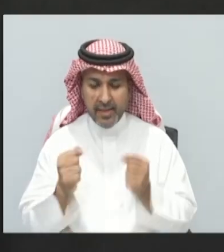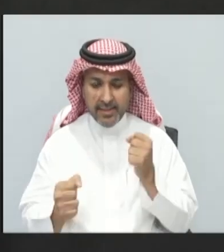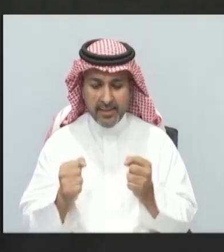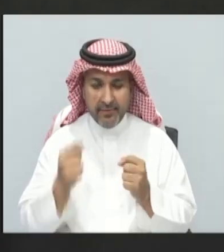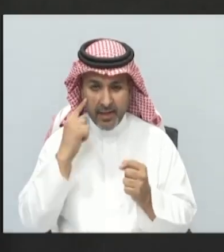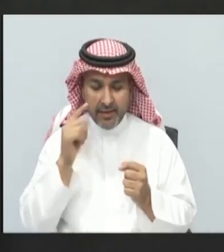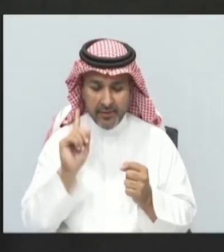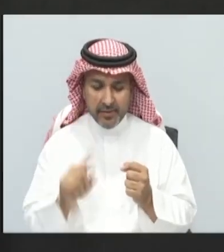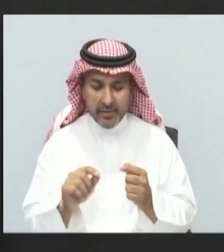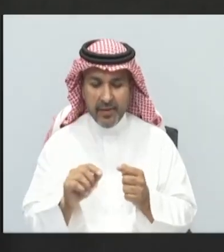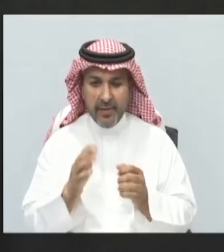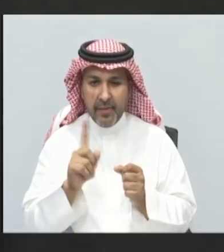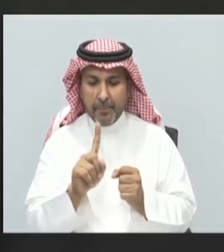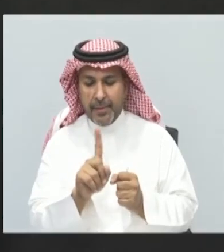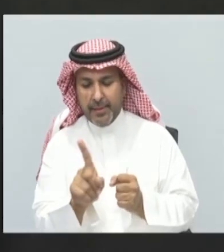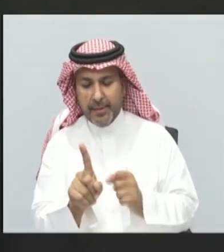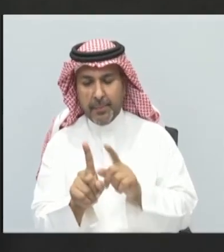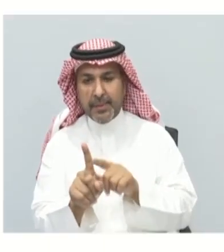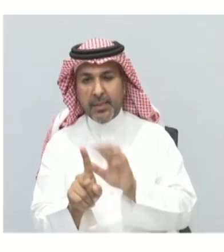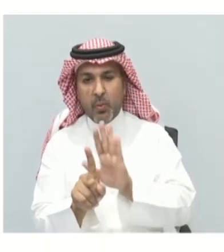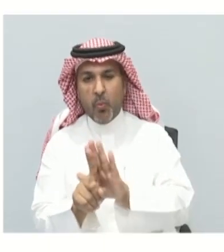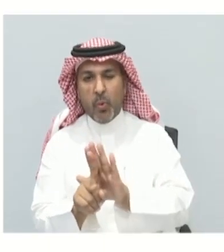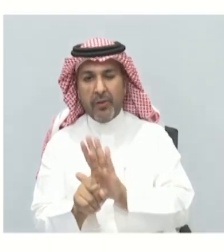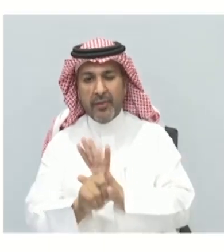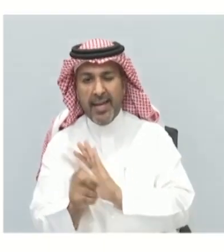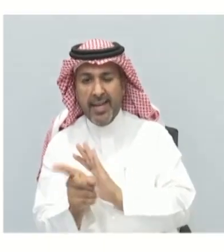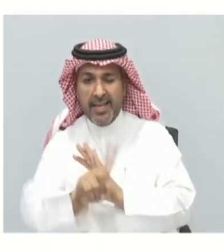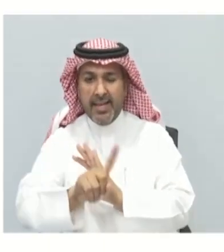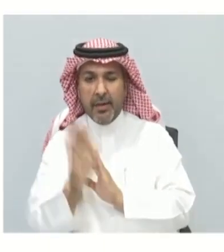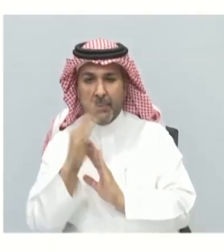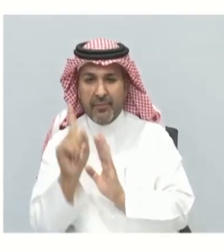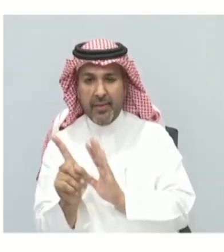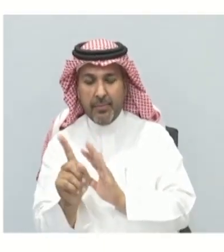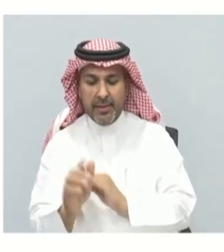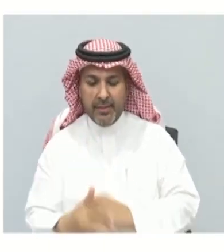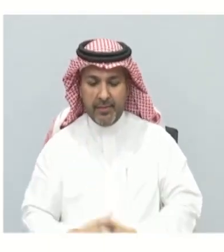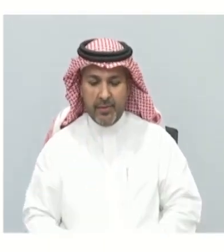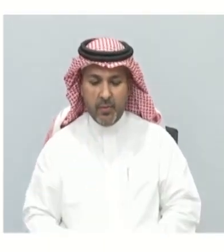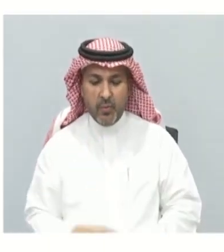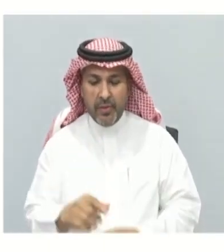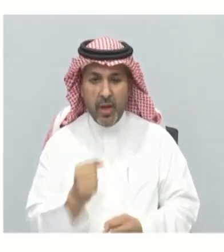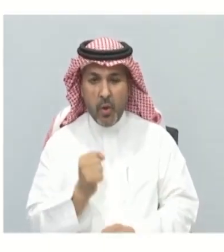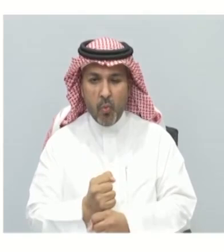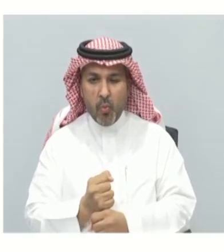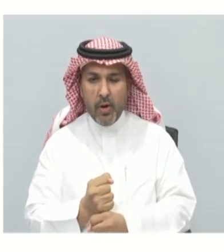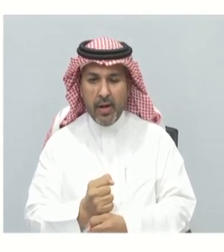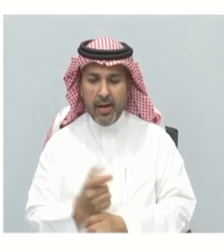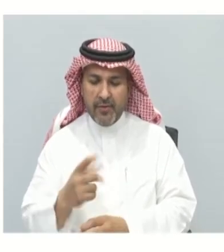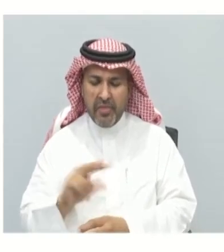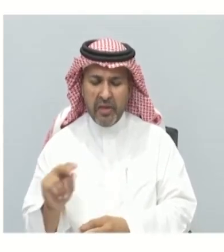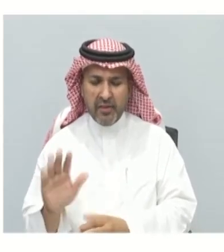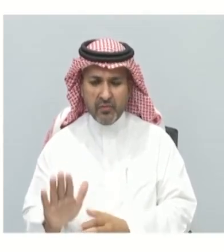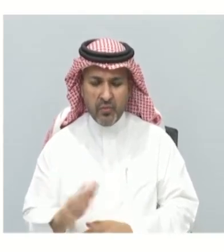معناته طول الطريق سرعته ثابته ايضا حاله السكون صنفنا من ضمن الحركات الماذا